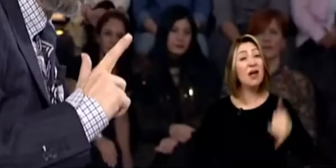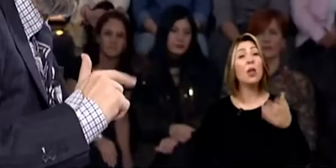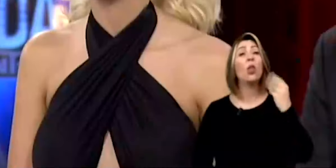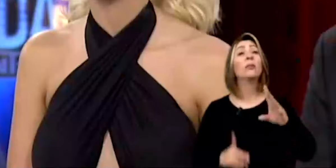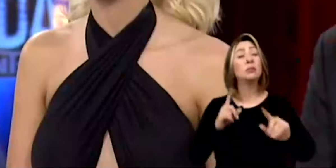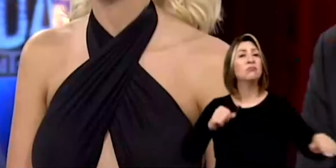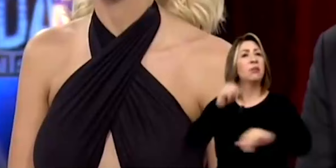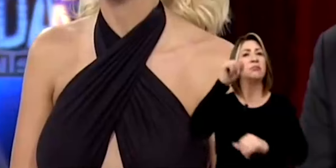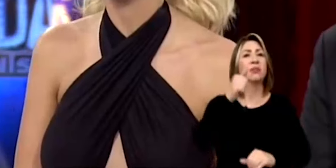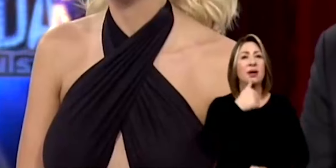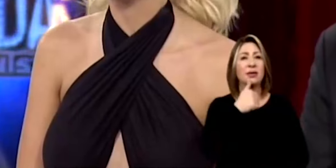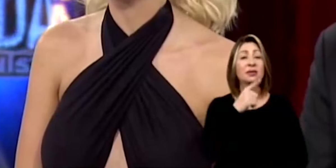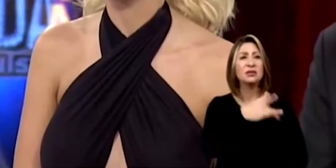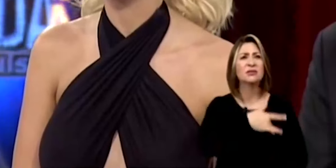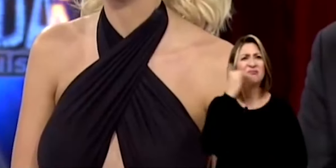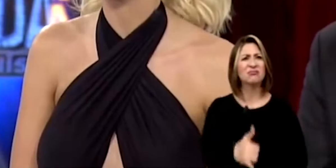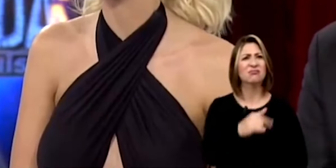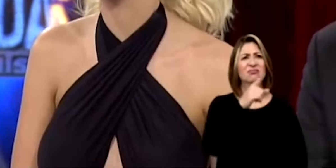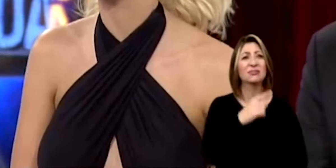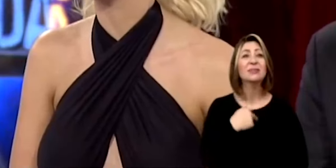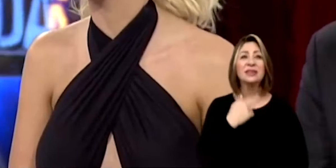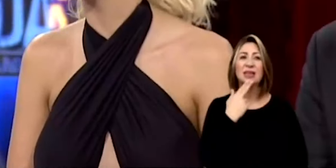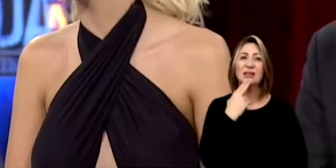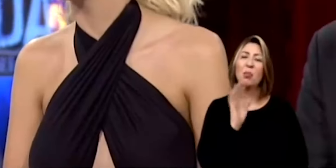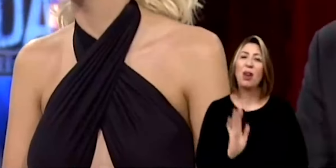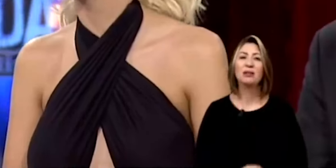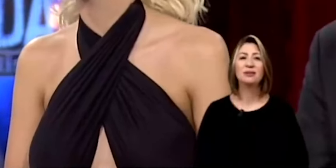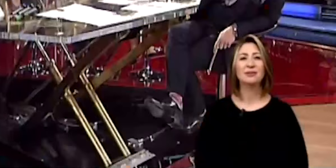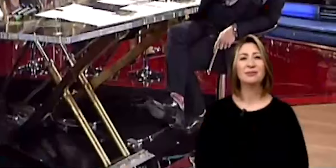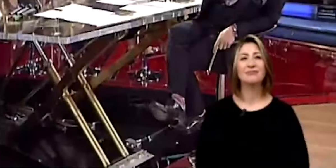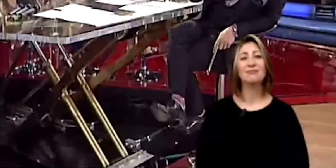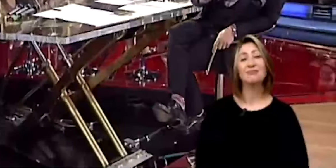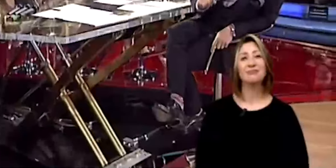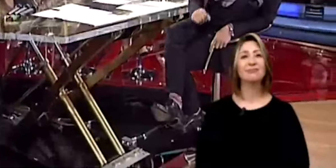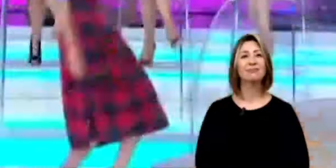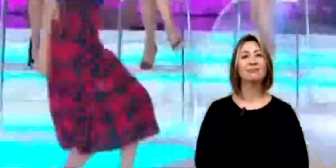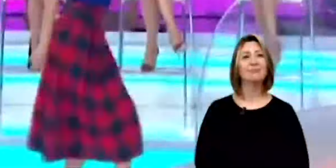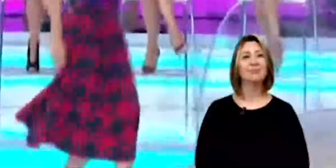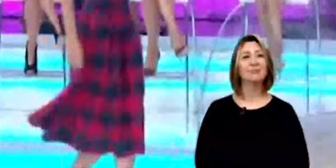yumruk atar. Doğru. Siz gaddarsınız. Biz kadınlar böyleyiz sanırım. Evet. Devam.